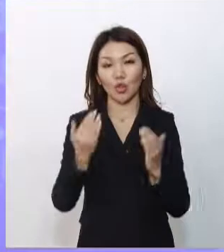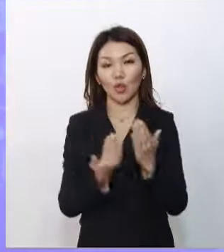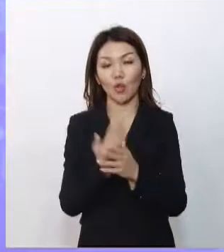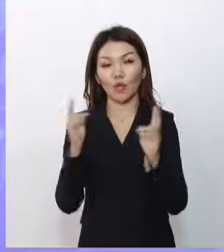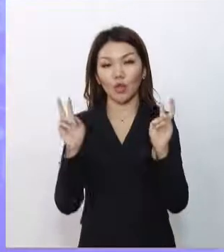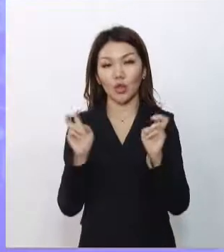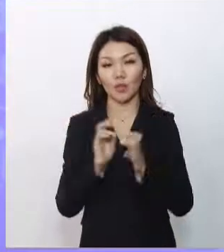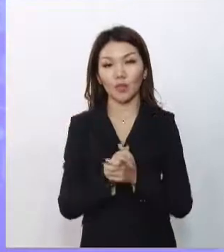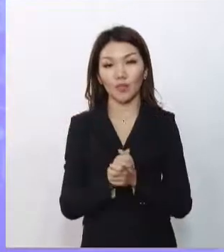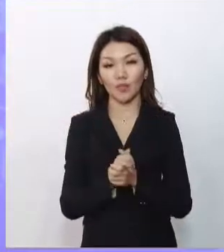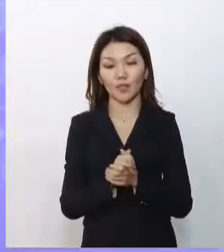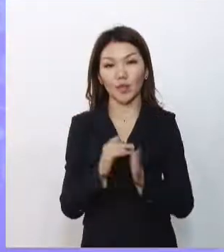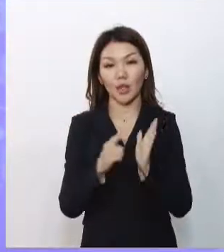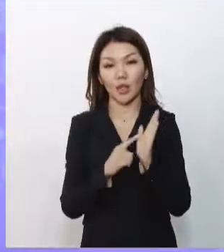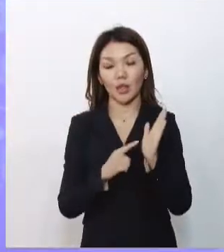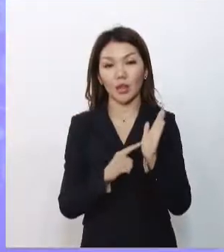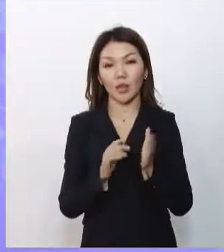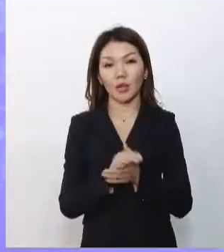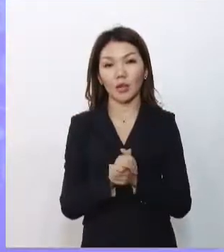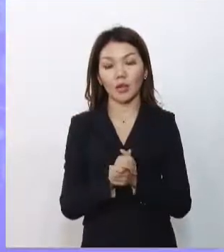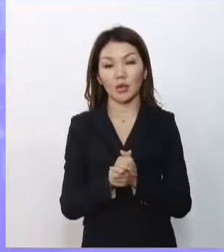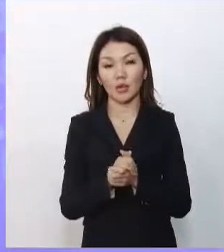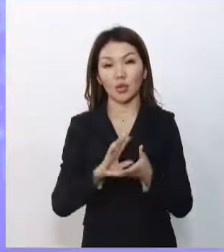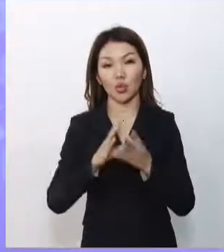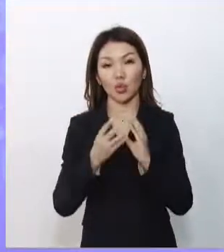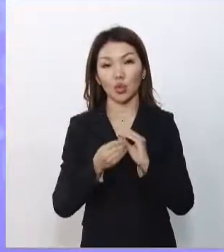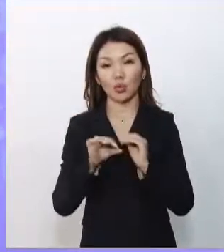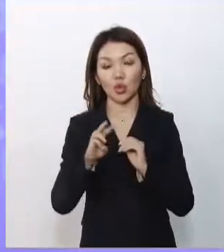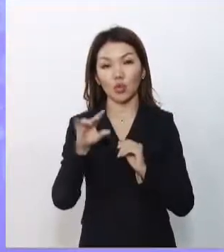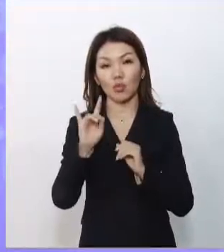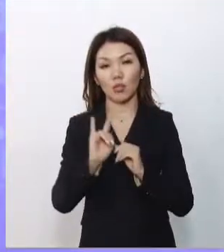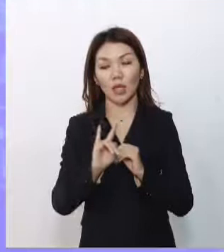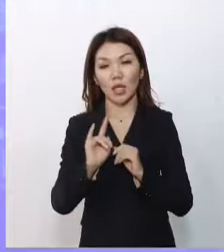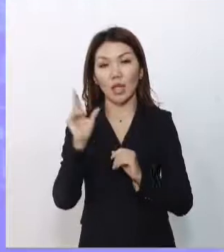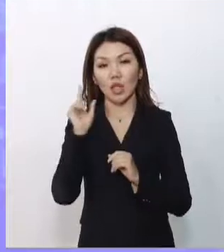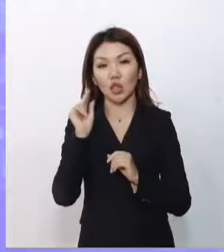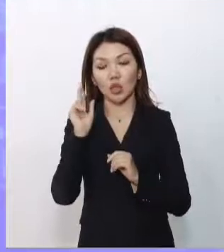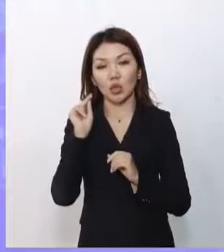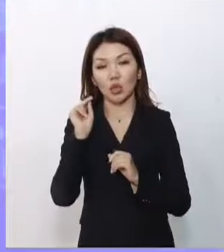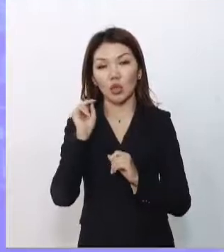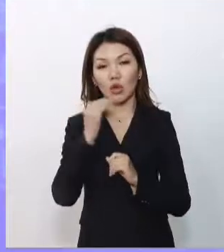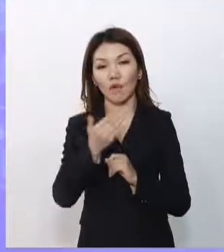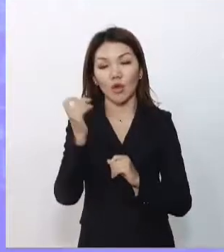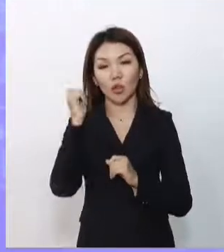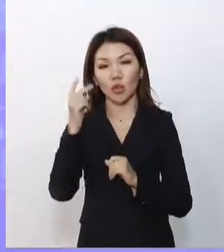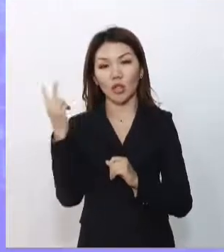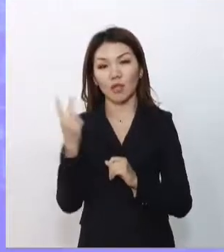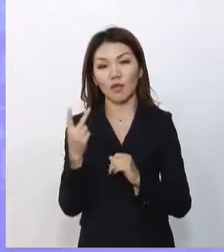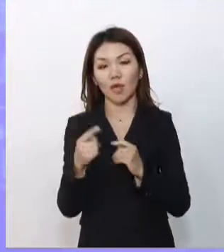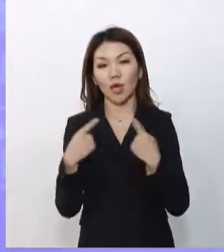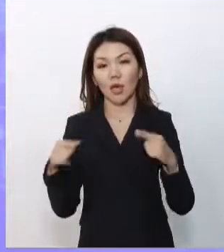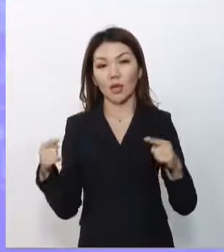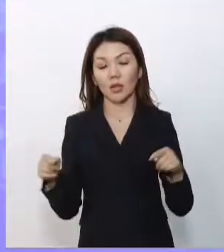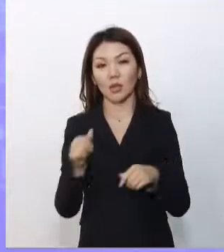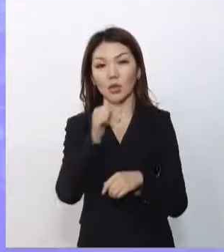новой темы. Деление суммы на число. вы узнаете два способа